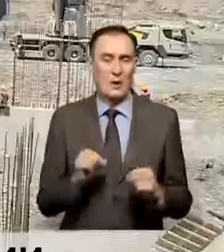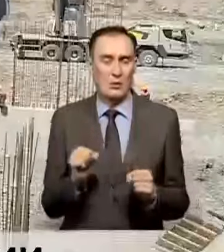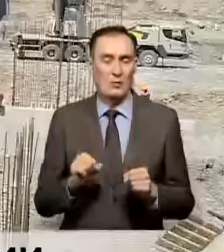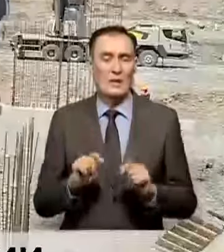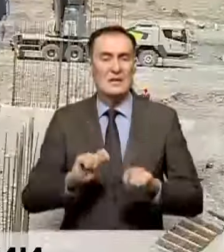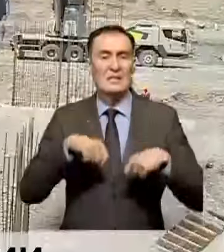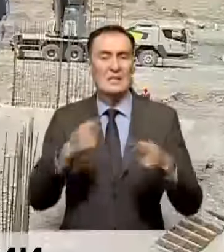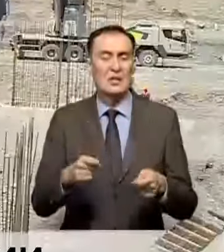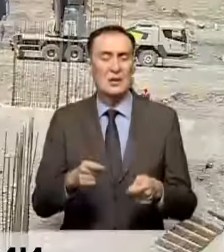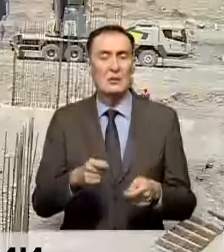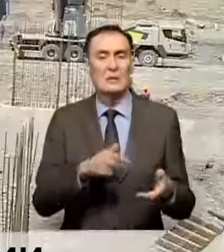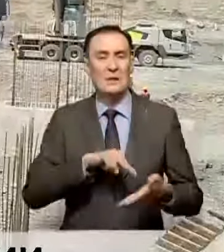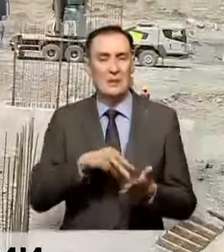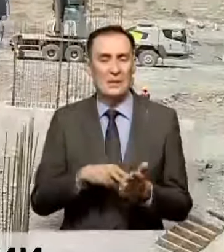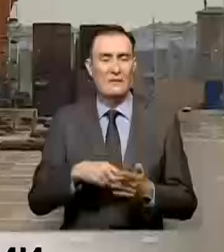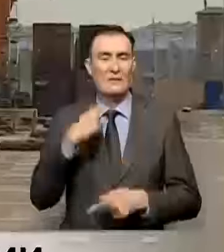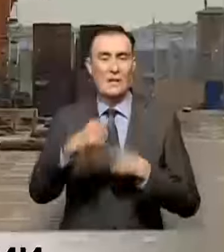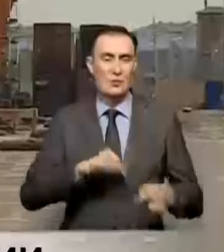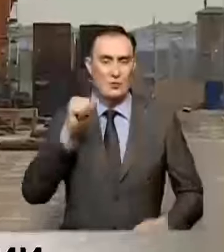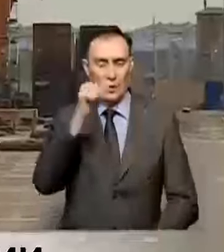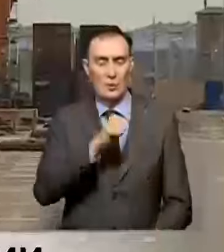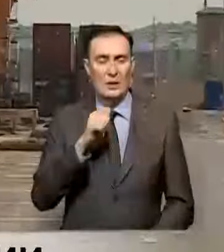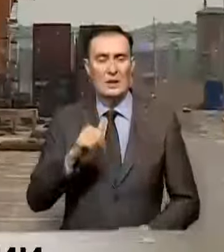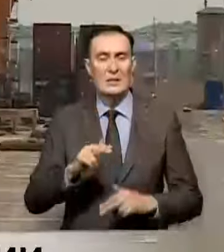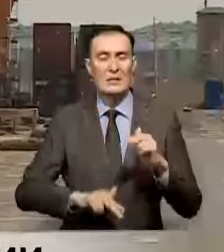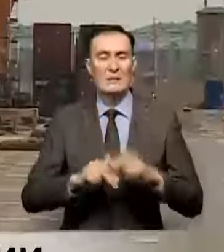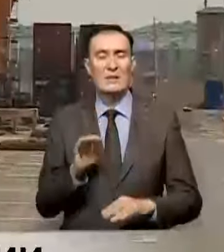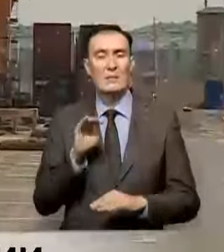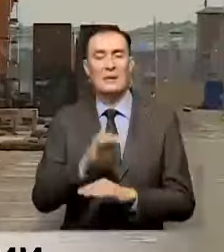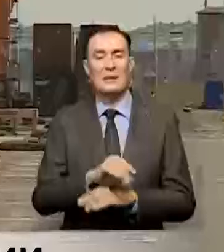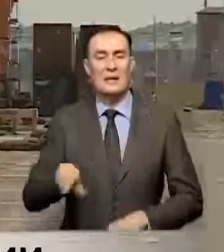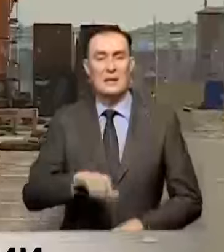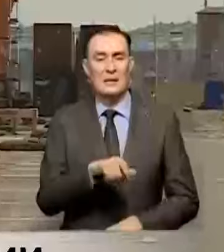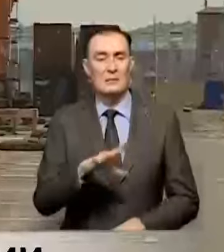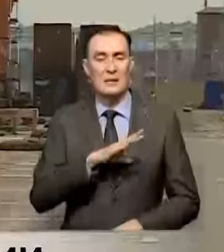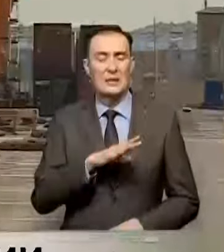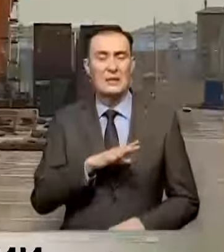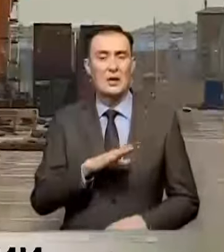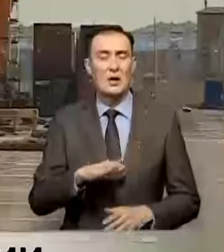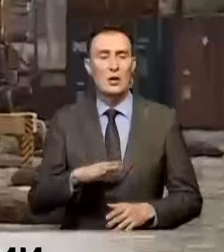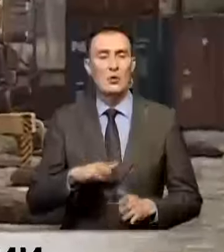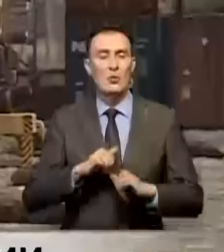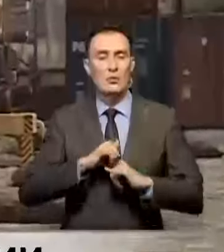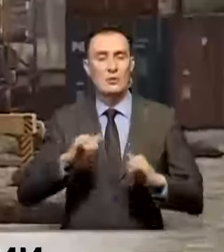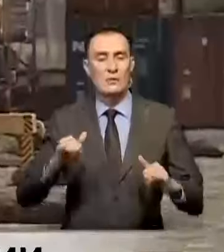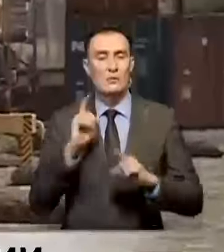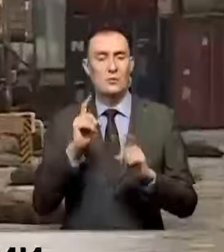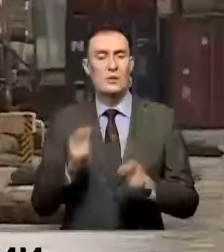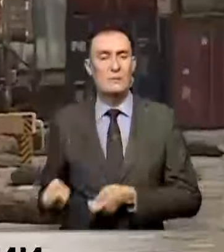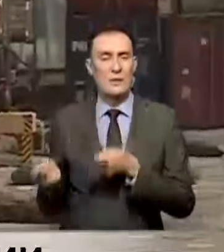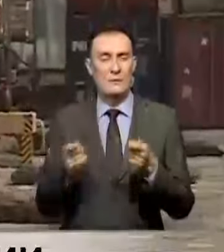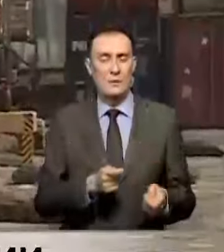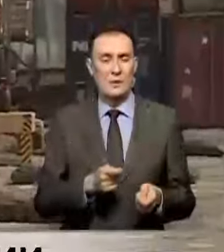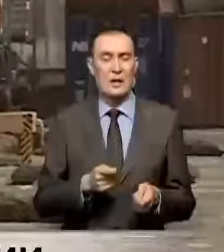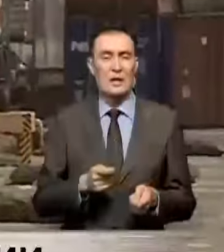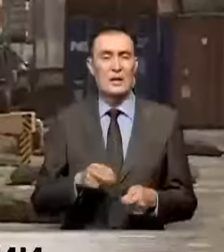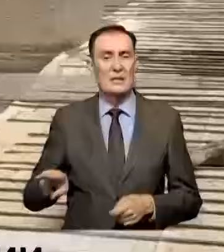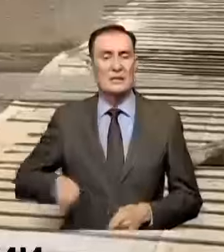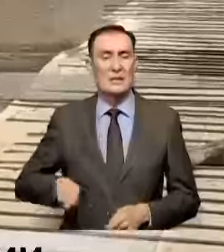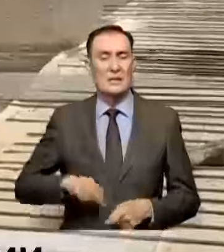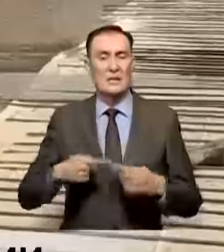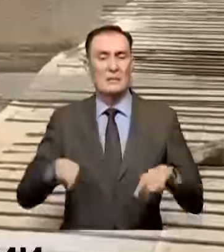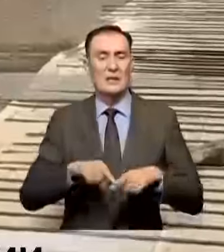проекта запланирована на следующий год. Строительство дополнительной линии привело к заметному оживлению в логистической сфере. Директор